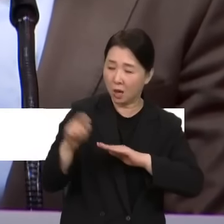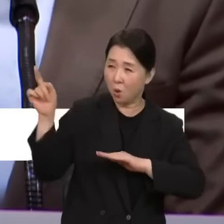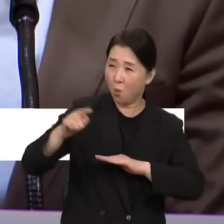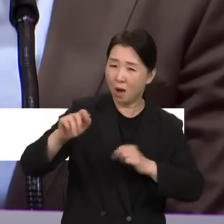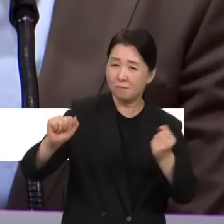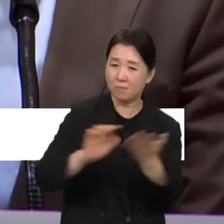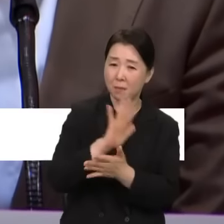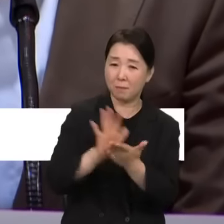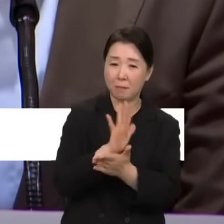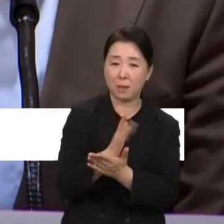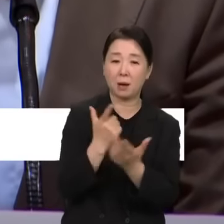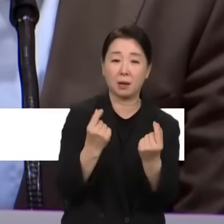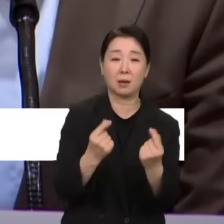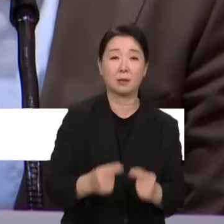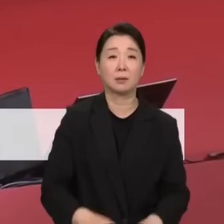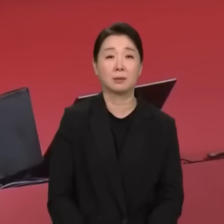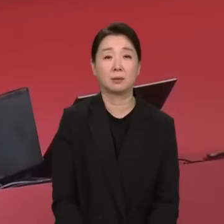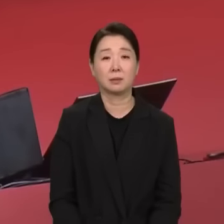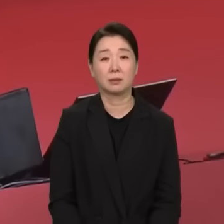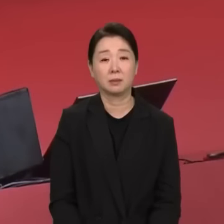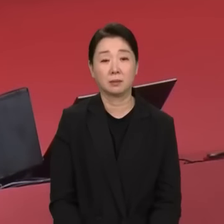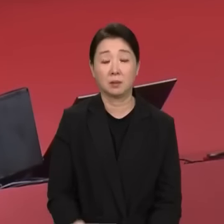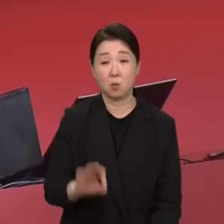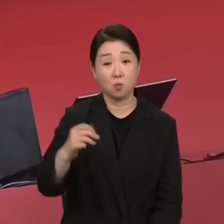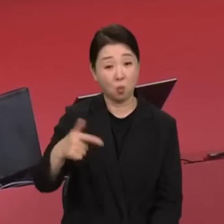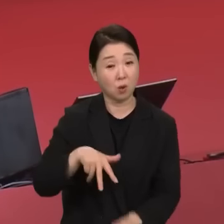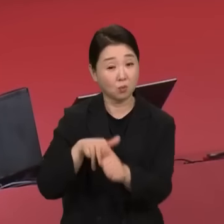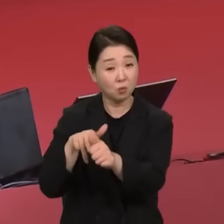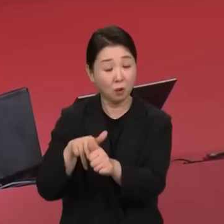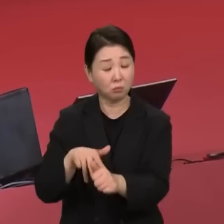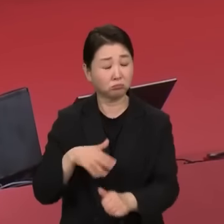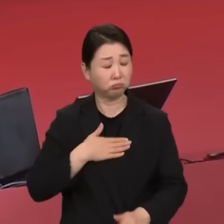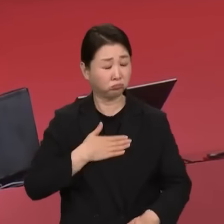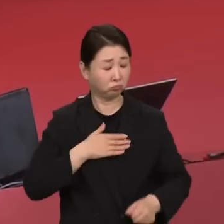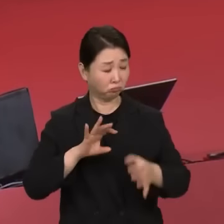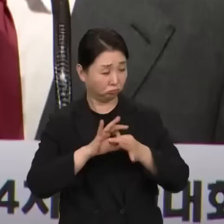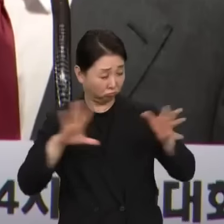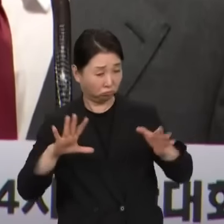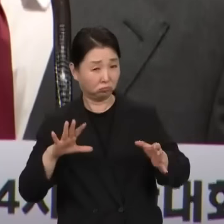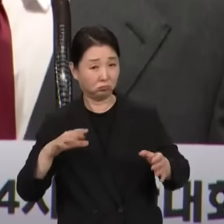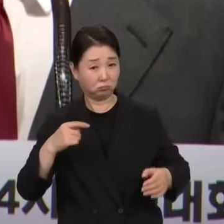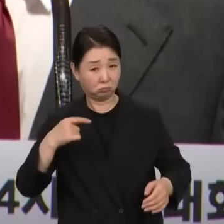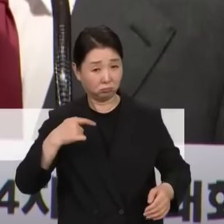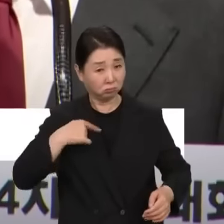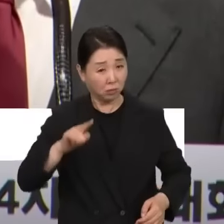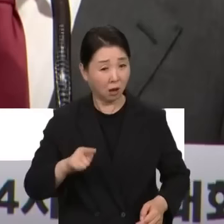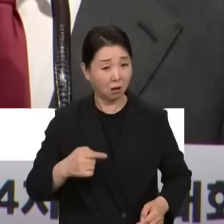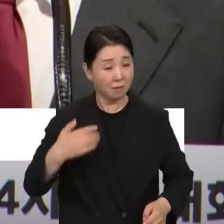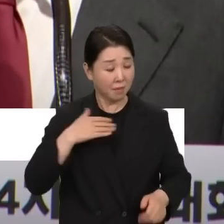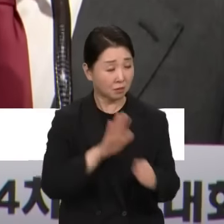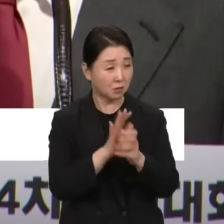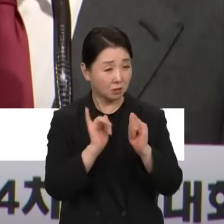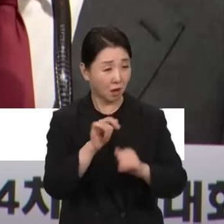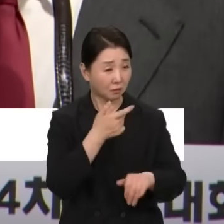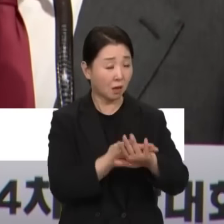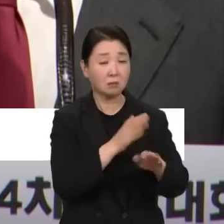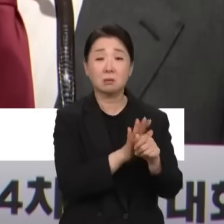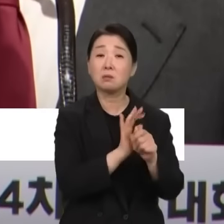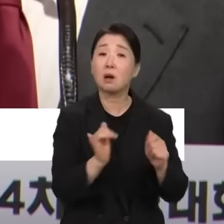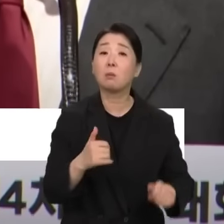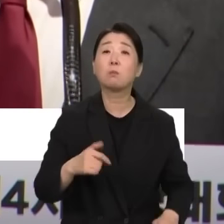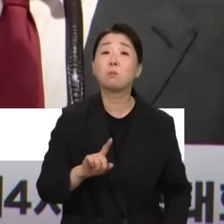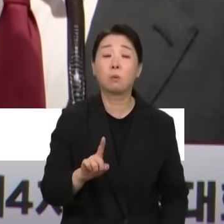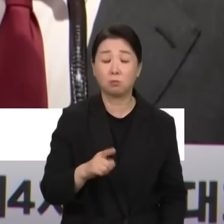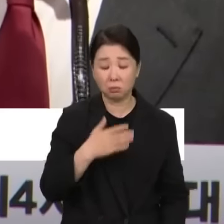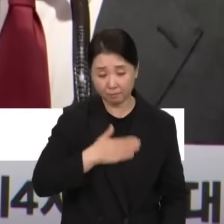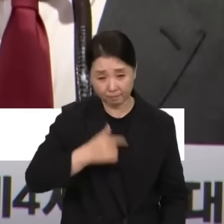피운 그런 거더라고요. 원희룡 후보는 자신들은 무관하다고 했습니다. 그게 뭐 저희 지지자인지 뭐 다른 지지자인지는